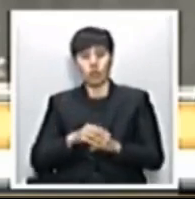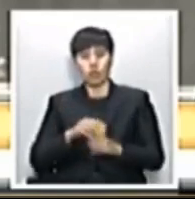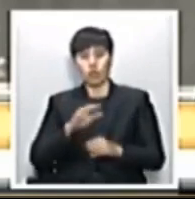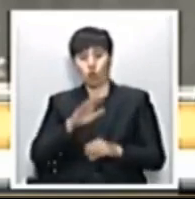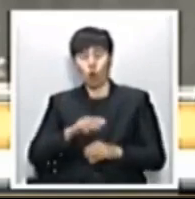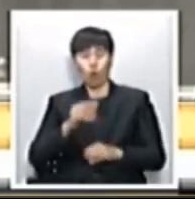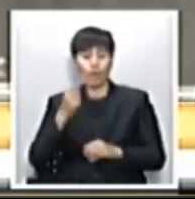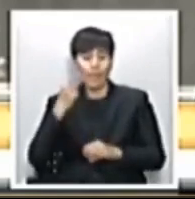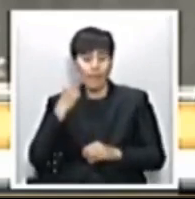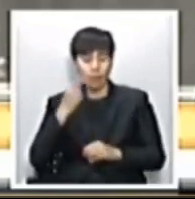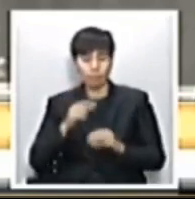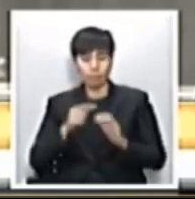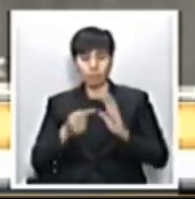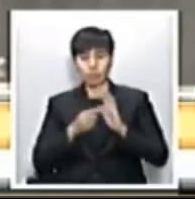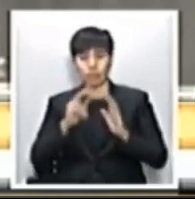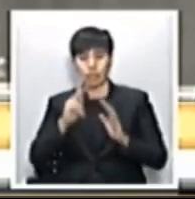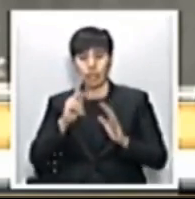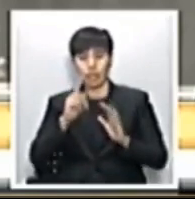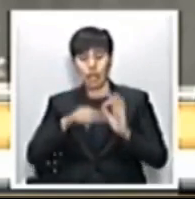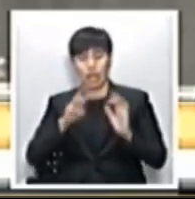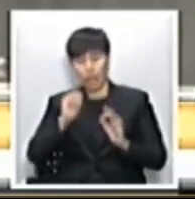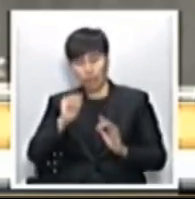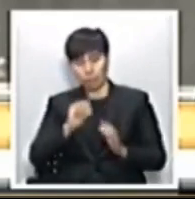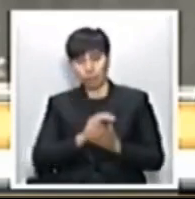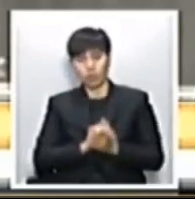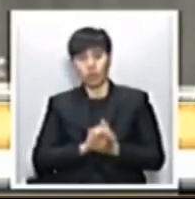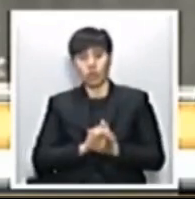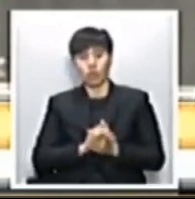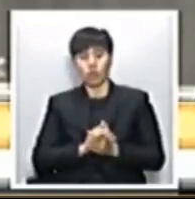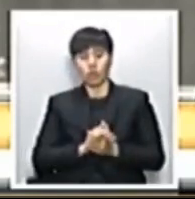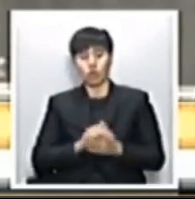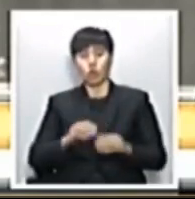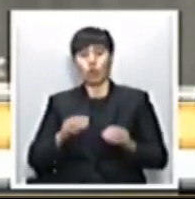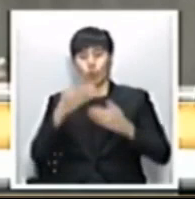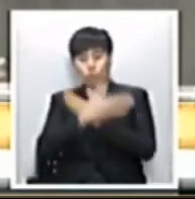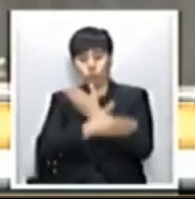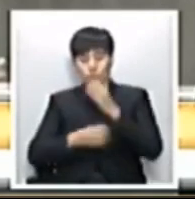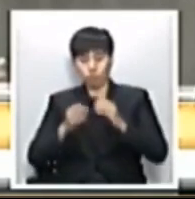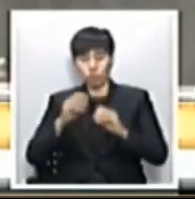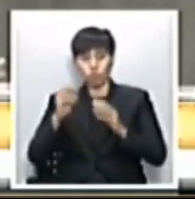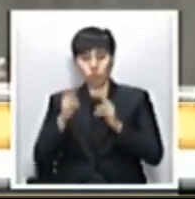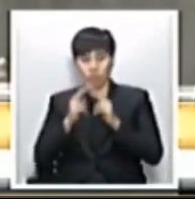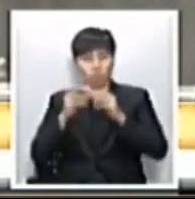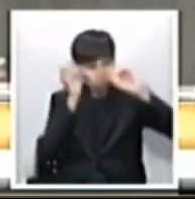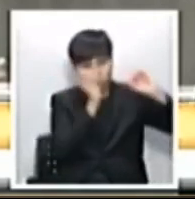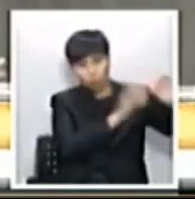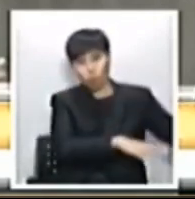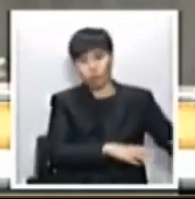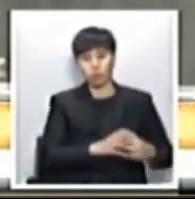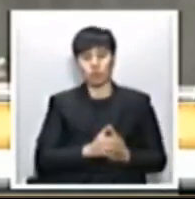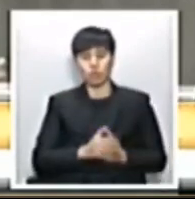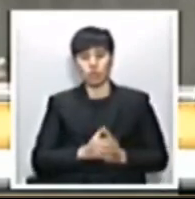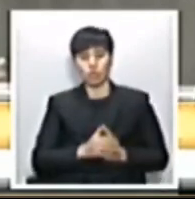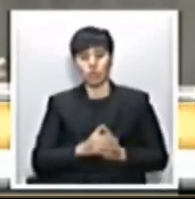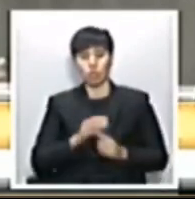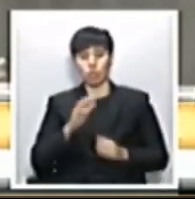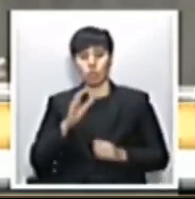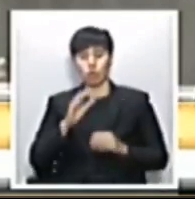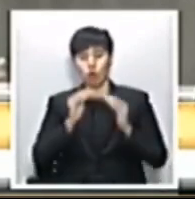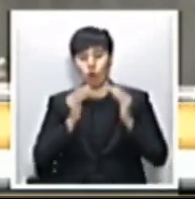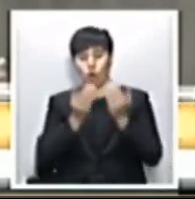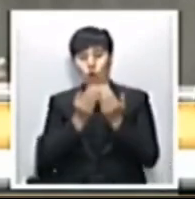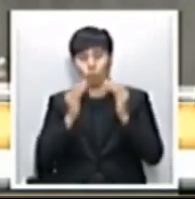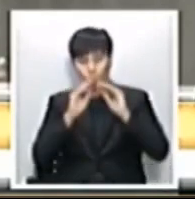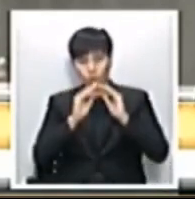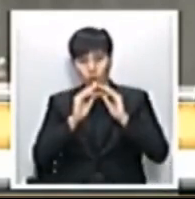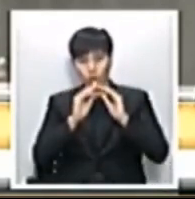ที่ถูกสังหารแล้วก็โยนรถไฟเนี่ยเขียนว่าภายหลังที่ครอบครัวสูญเสียน้องแก้มคร